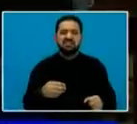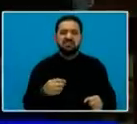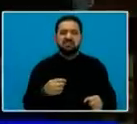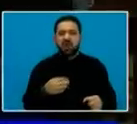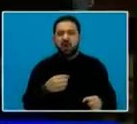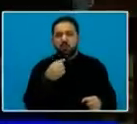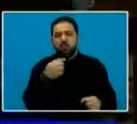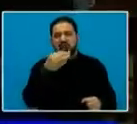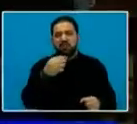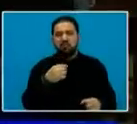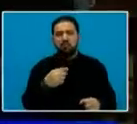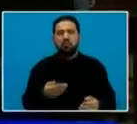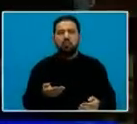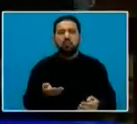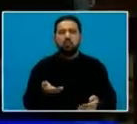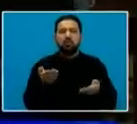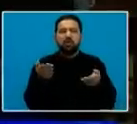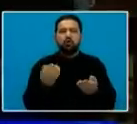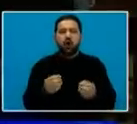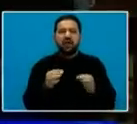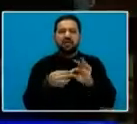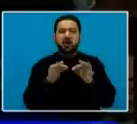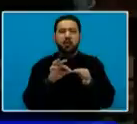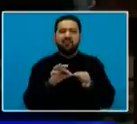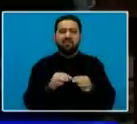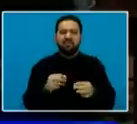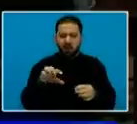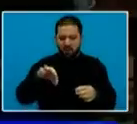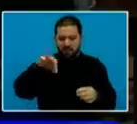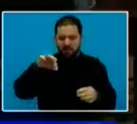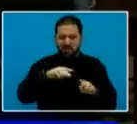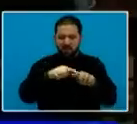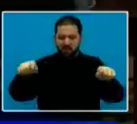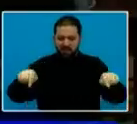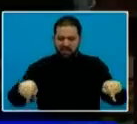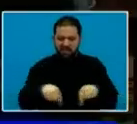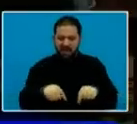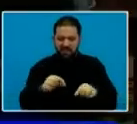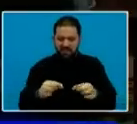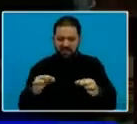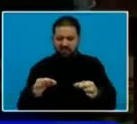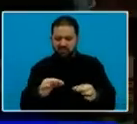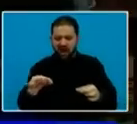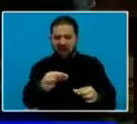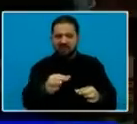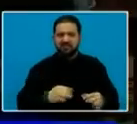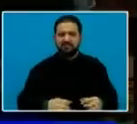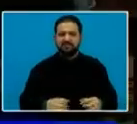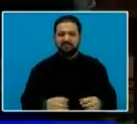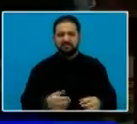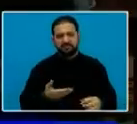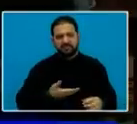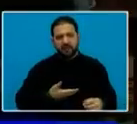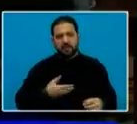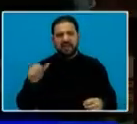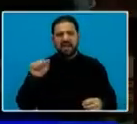purtători de cuvânt. Sau pioni. Sau pioni pe o tablă de șah pe care nu o controlăm noi.